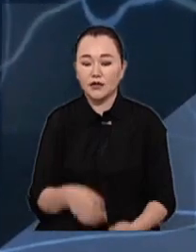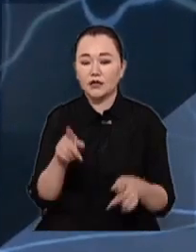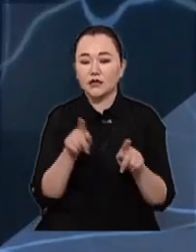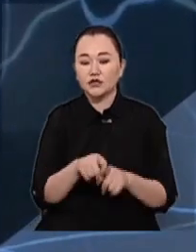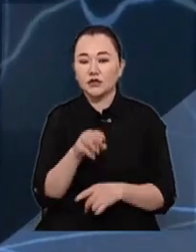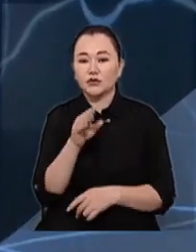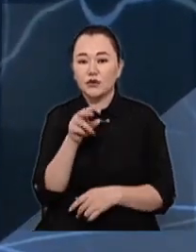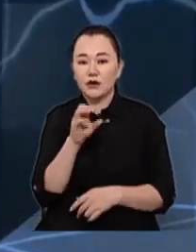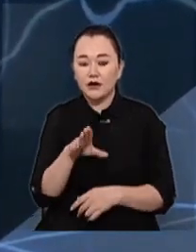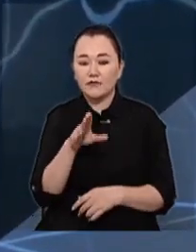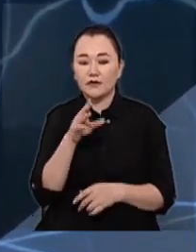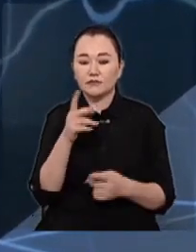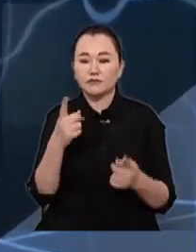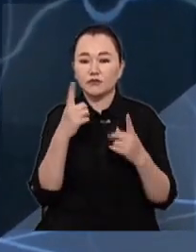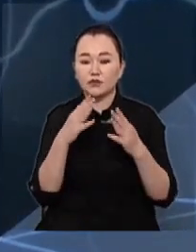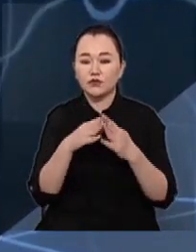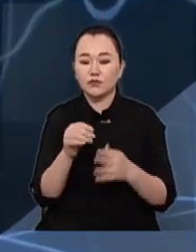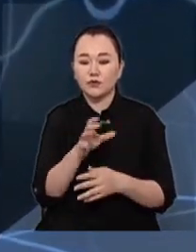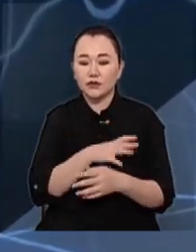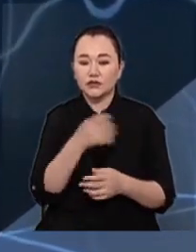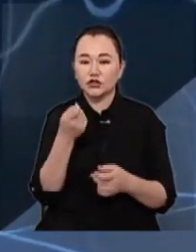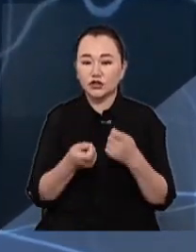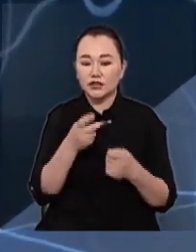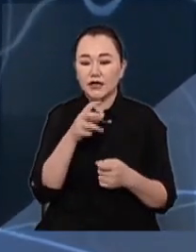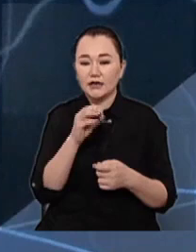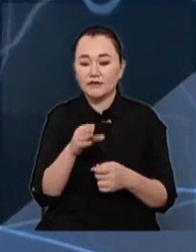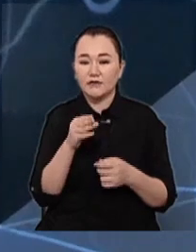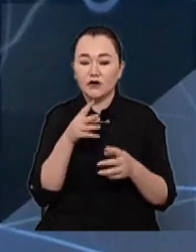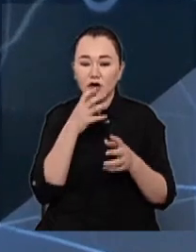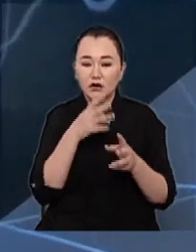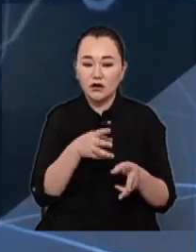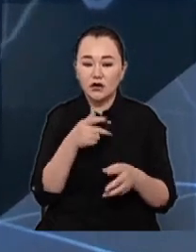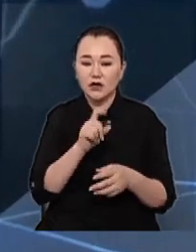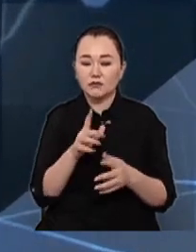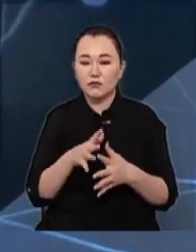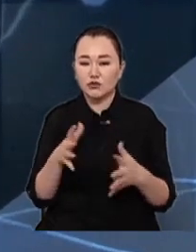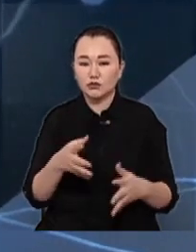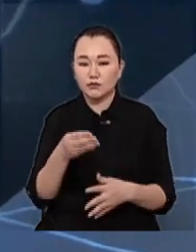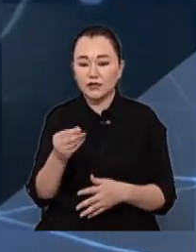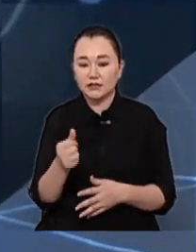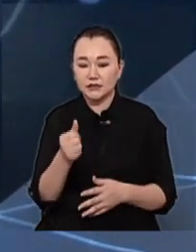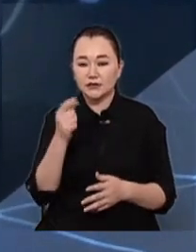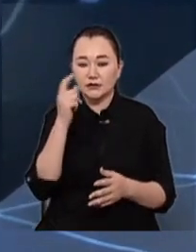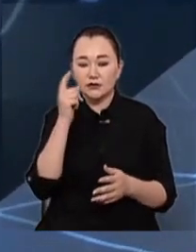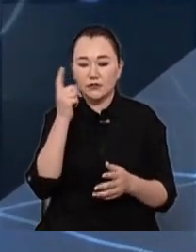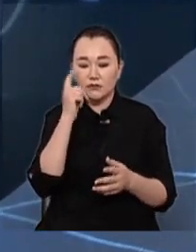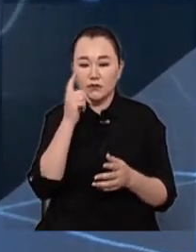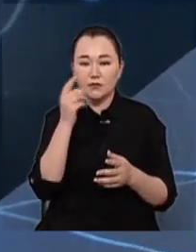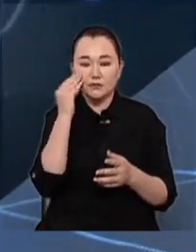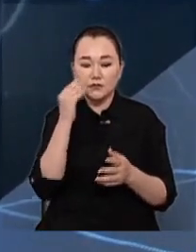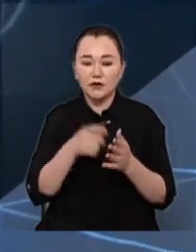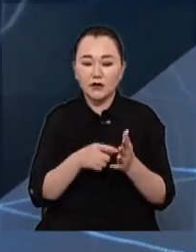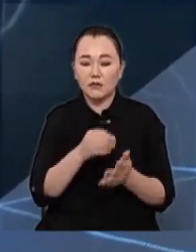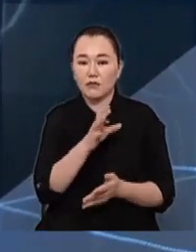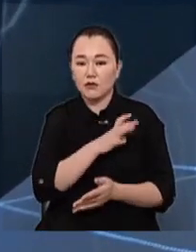Сондай Қасым Жомарт Тоқаев зәулім үйін төмен тарифпен жылтатындар газға көбірек төлеу қажет деген ойымен бөлісті. Яғни бай